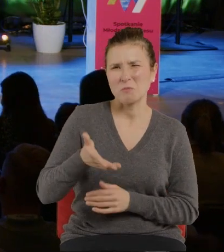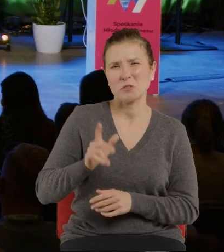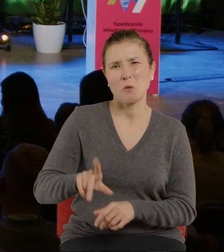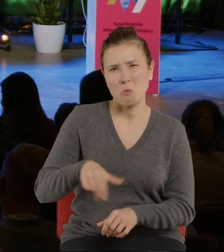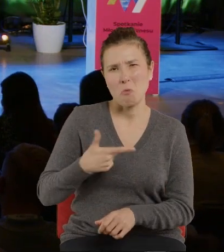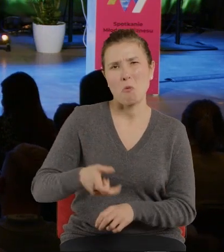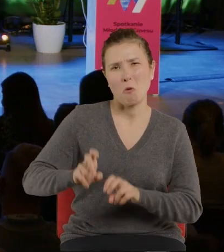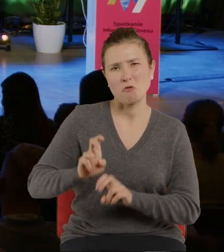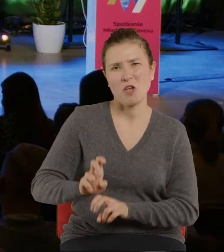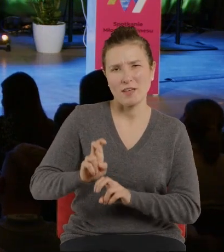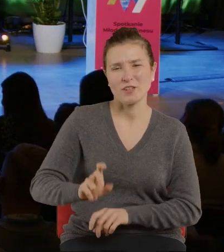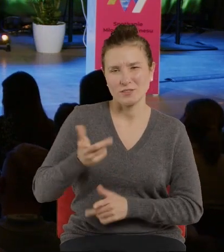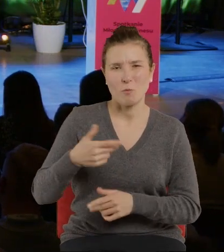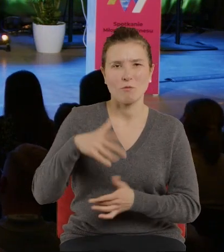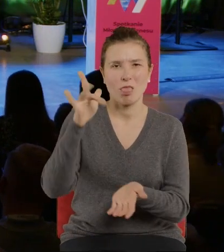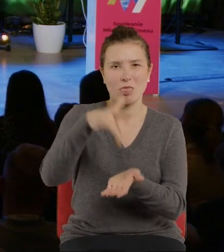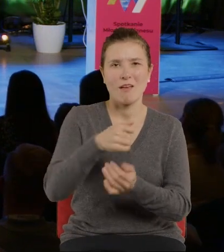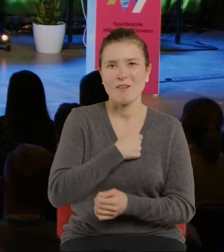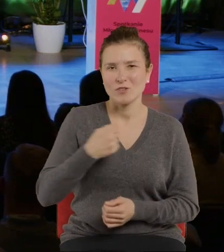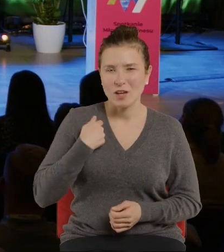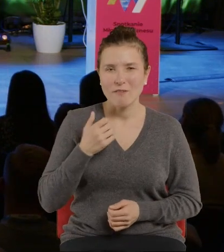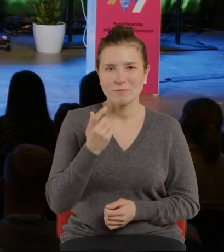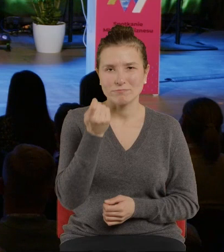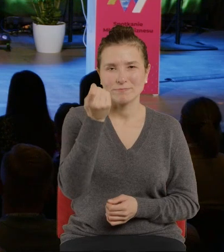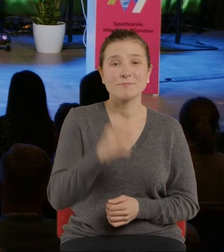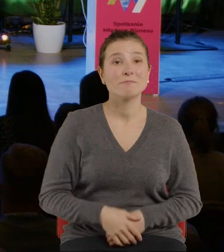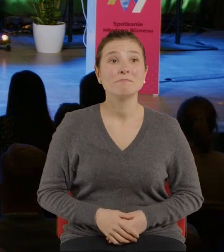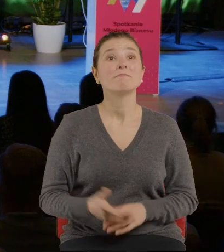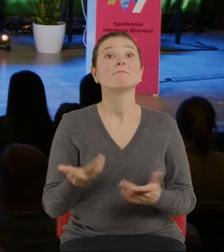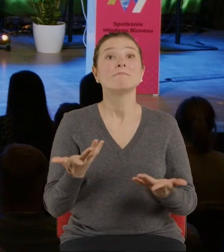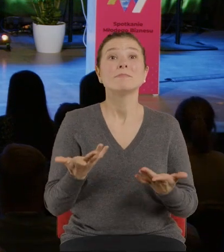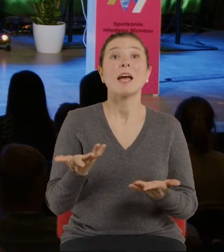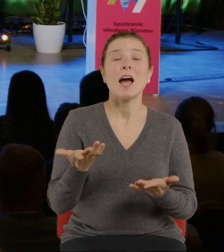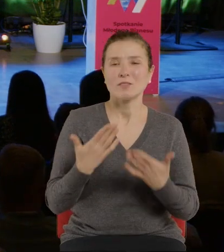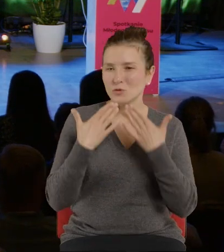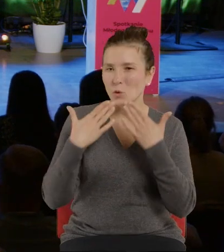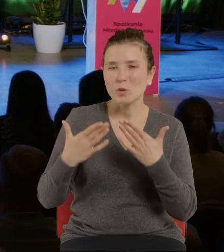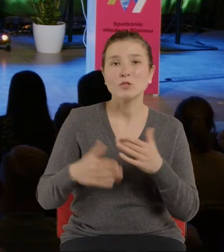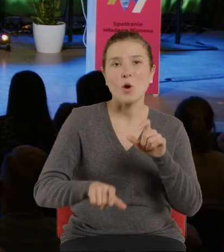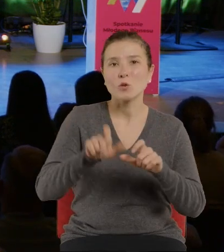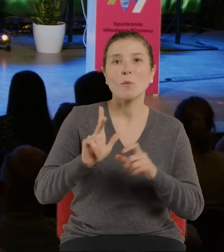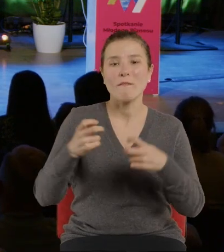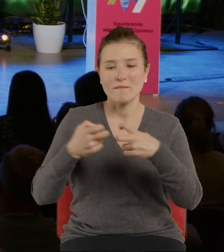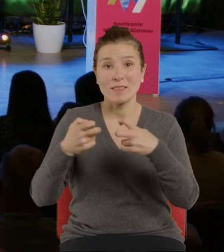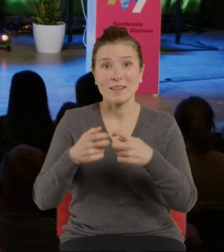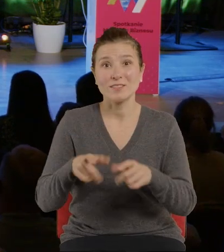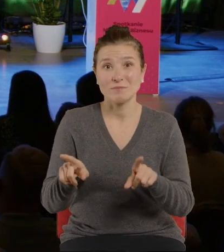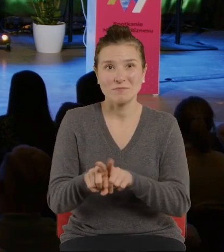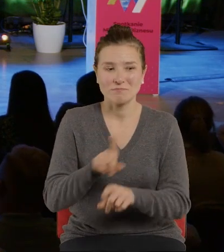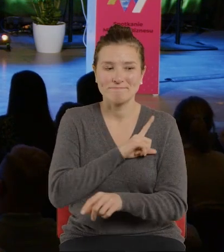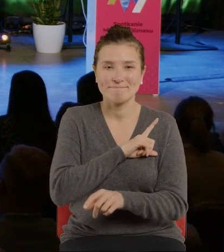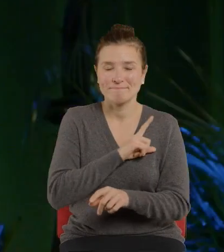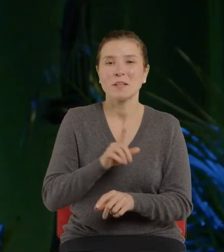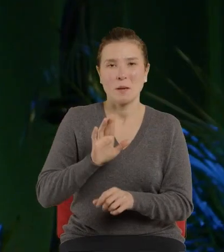Warszawy. Ale ja bardzo dziękuję Państwu, że jesteście czujni. Mówię teraz do internautów, nie wiem do której kamery mogę pomachać, ponieważ mamy pytanie